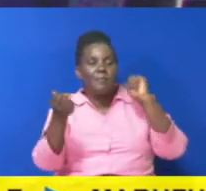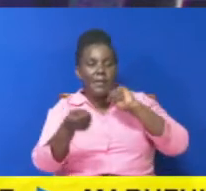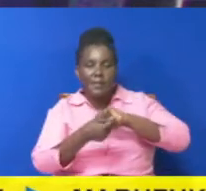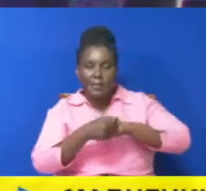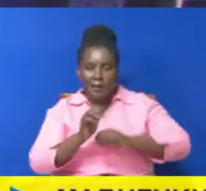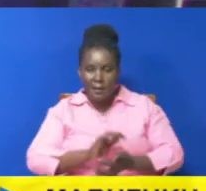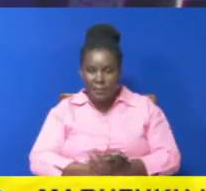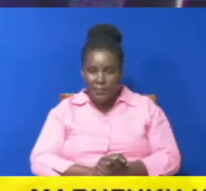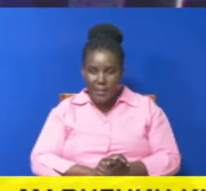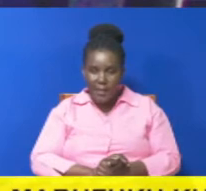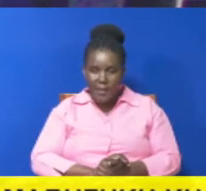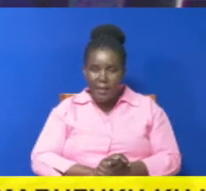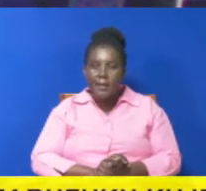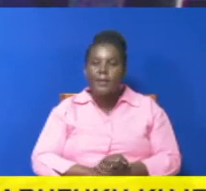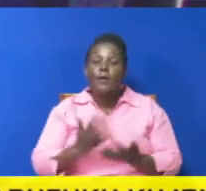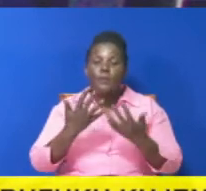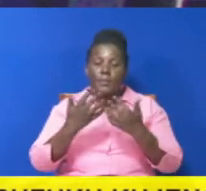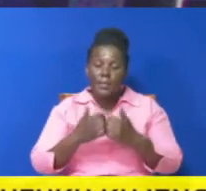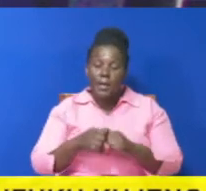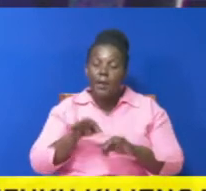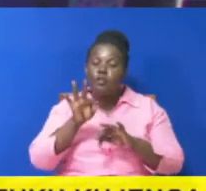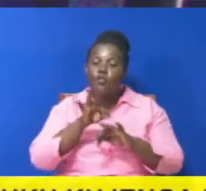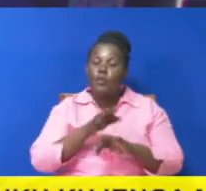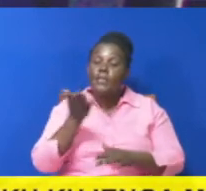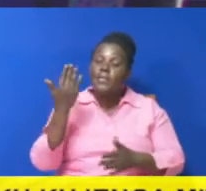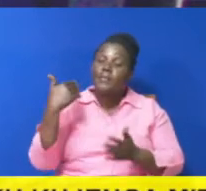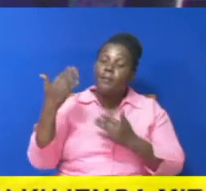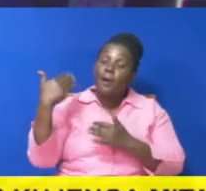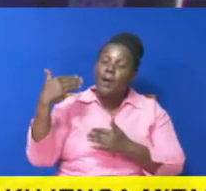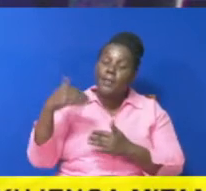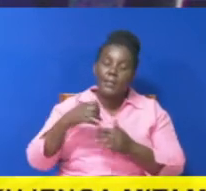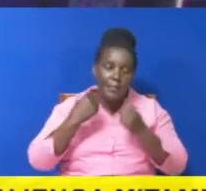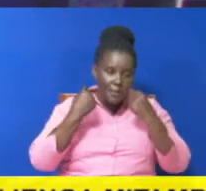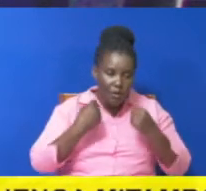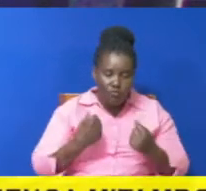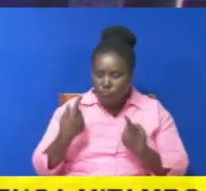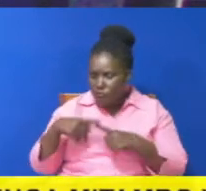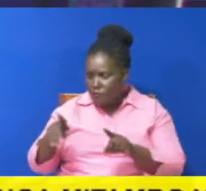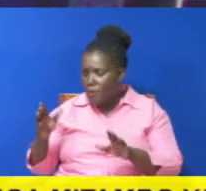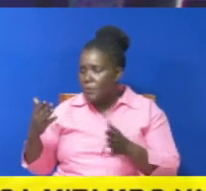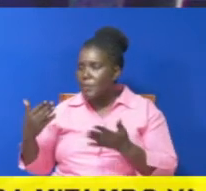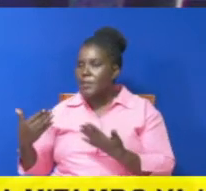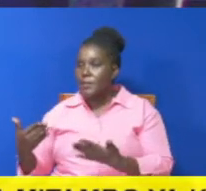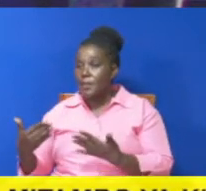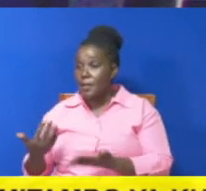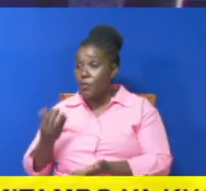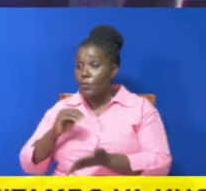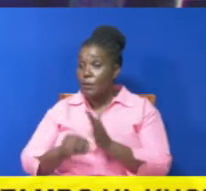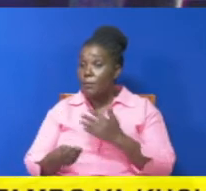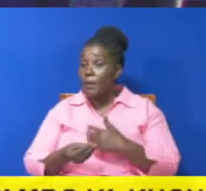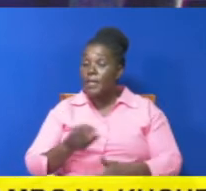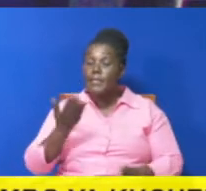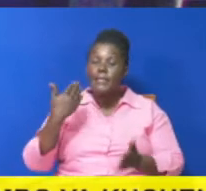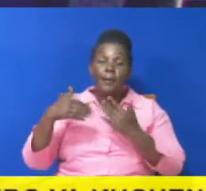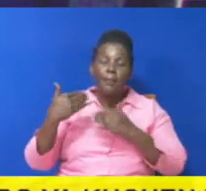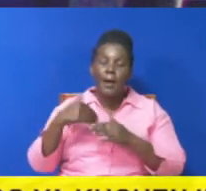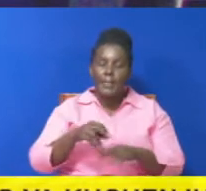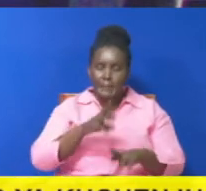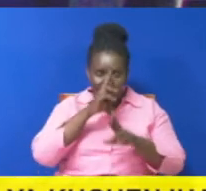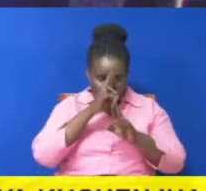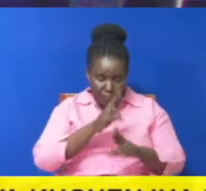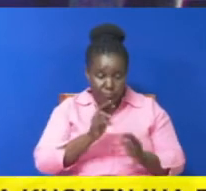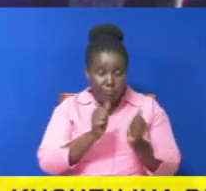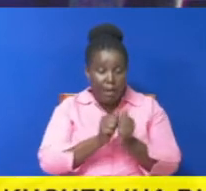labda ndoa za watu wa zamani, wazee wetu, zinadumu sana kutokana na walikuwa wanafuata ile mila na desturi